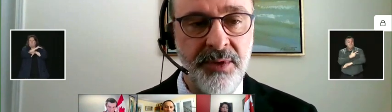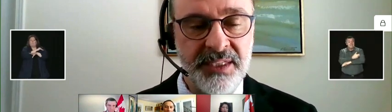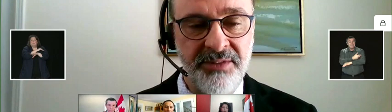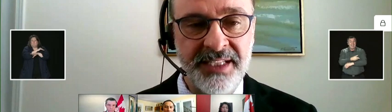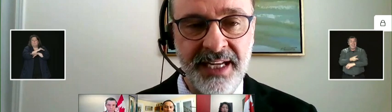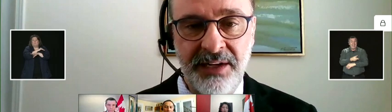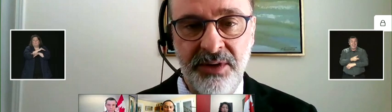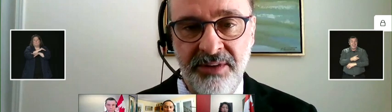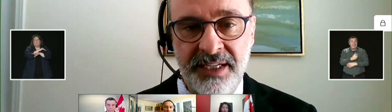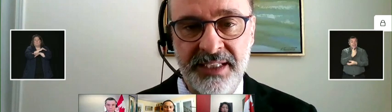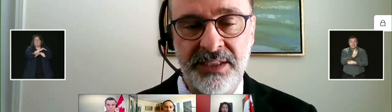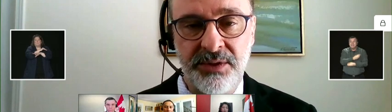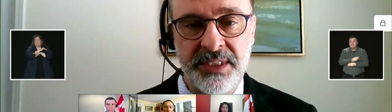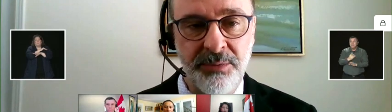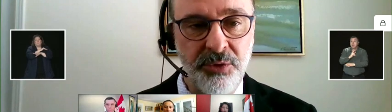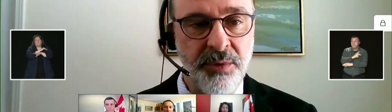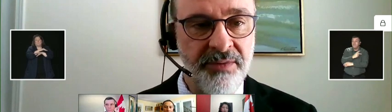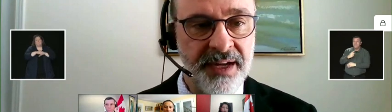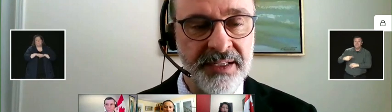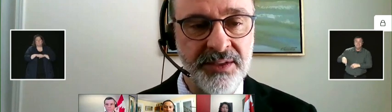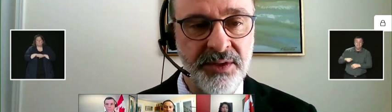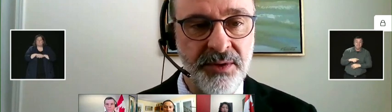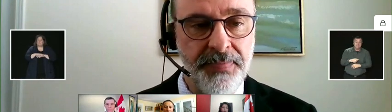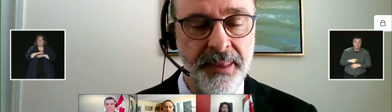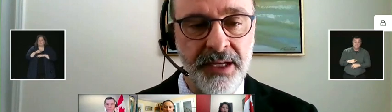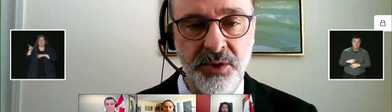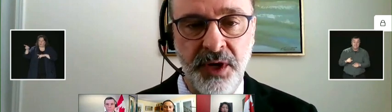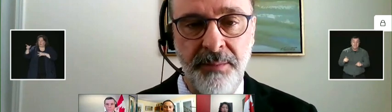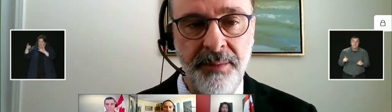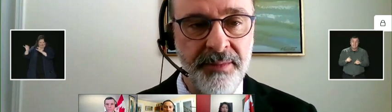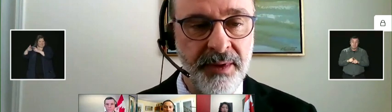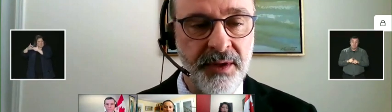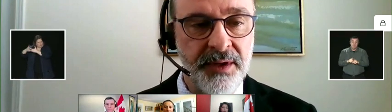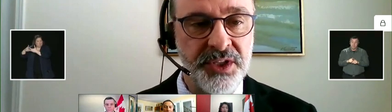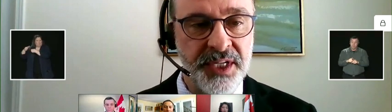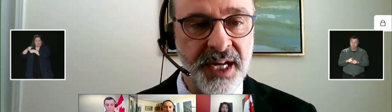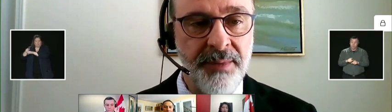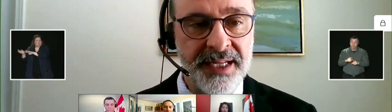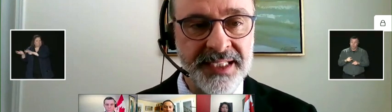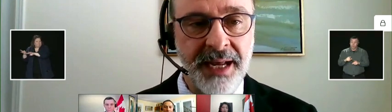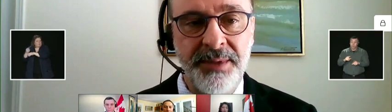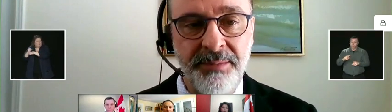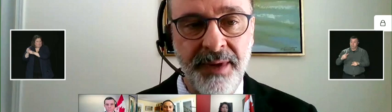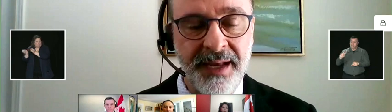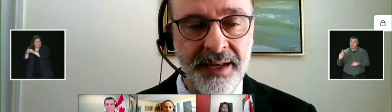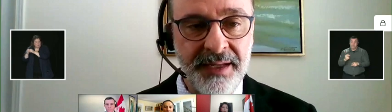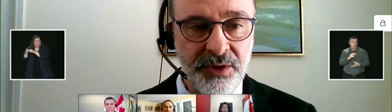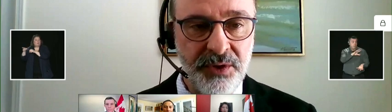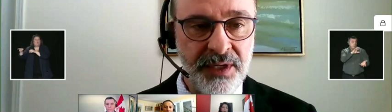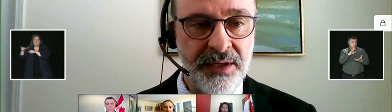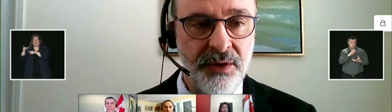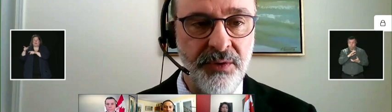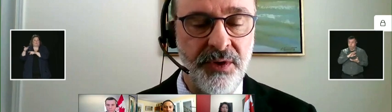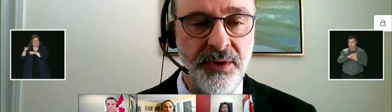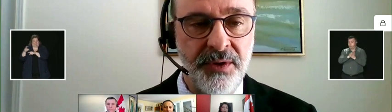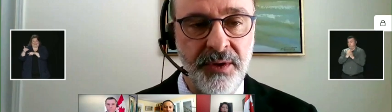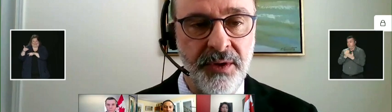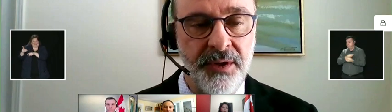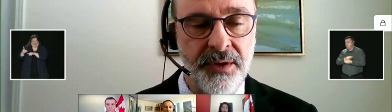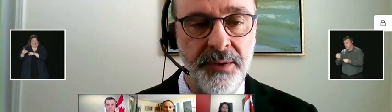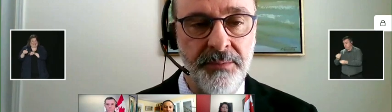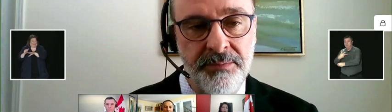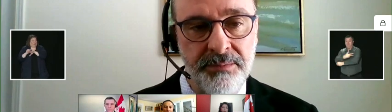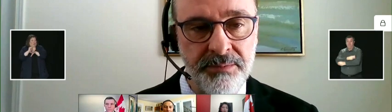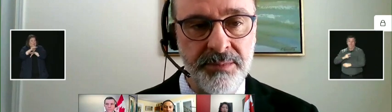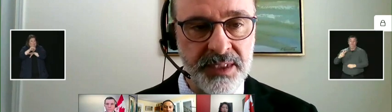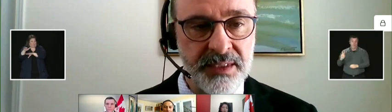quand même, ces vaccins-là, les vaccins qui sont distribués aux provinces, sont quand même généralement assez rapidement inoculés. Donc,